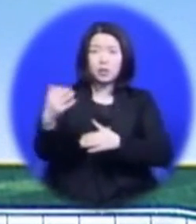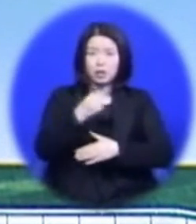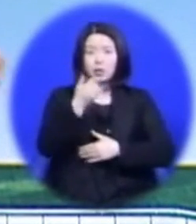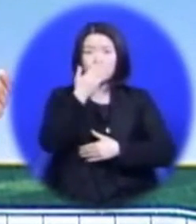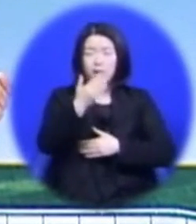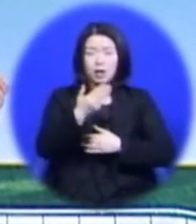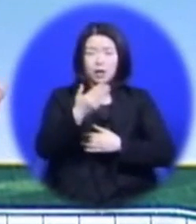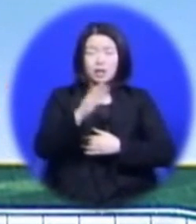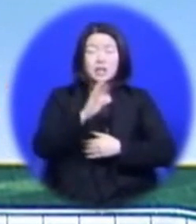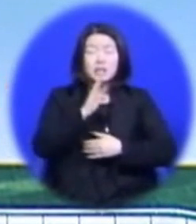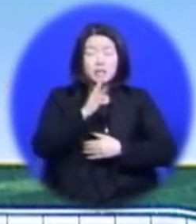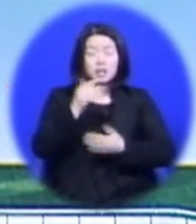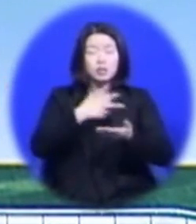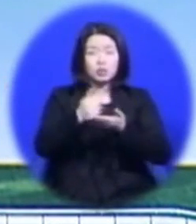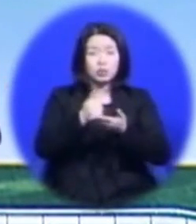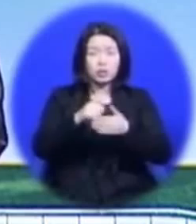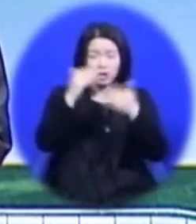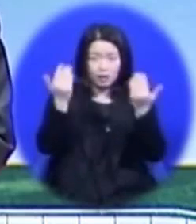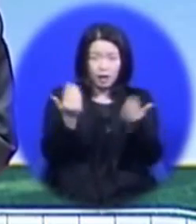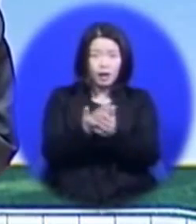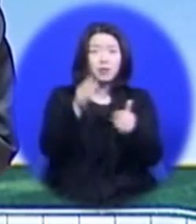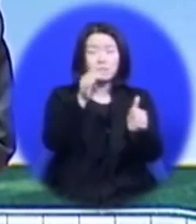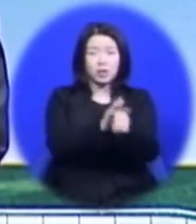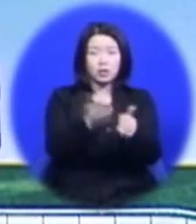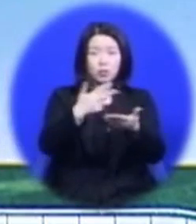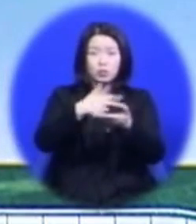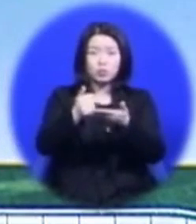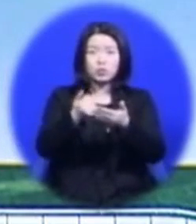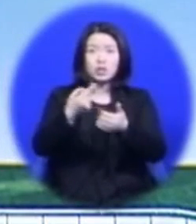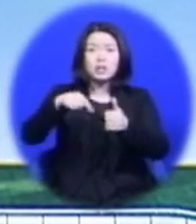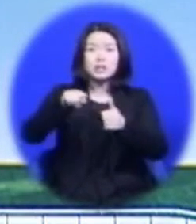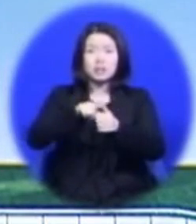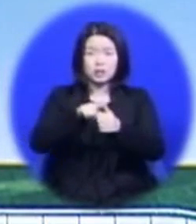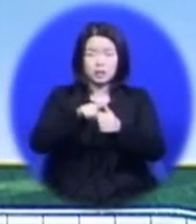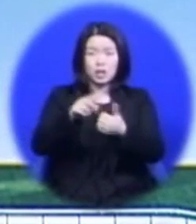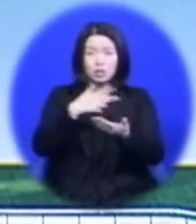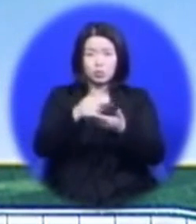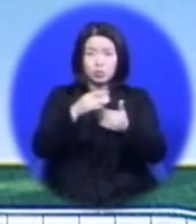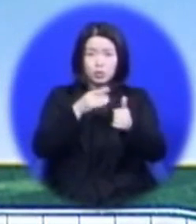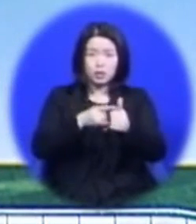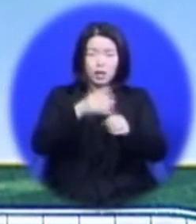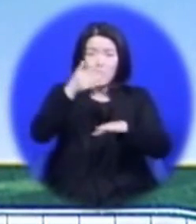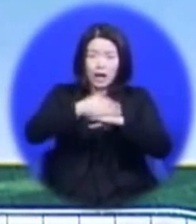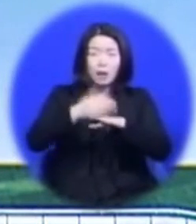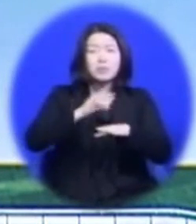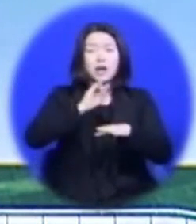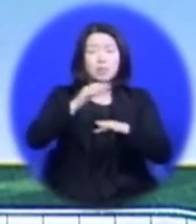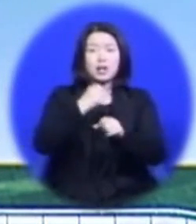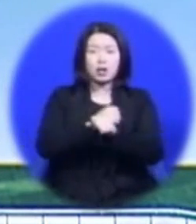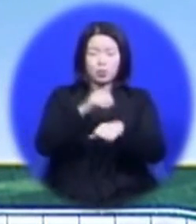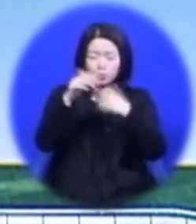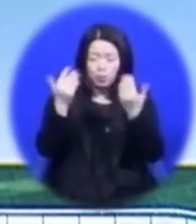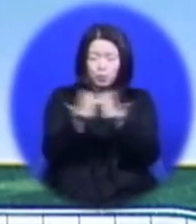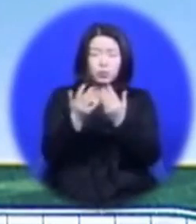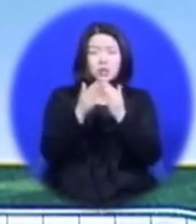진정 주님께 다 맡기고 주님만 의지하리라. 주님께 감사만 하고 모든 이들을 사랑만 하리라.